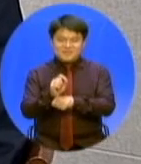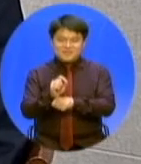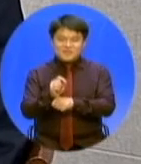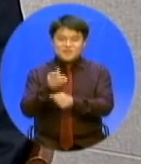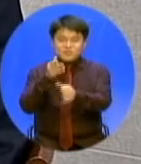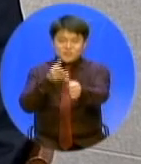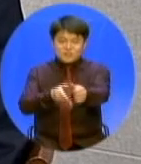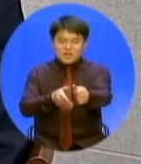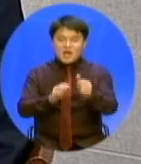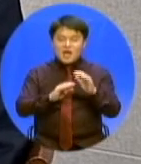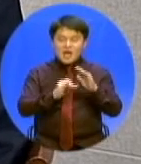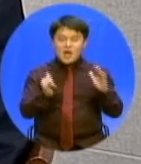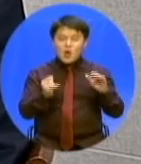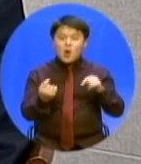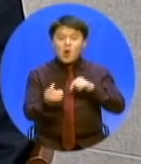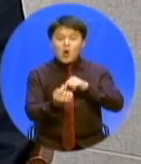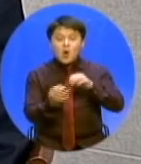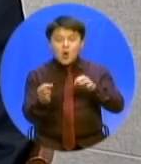가족 경영